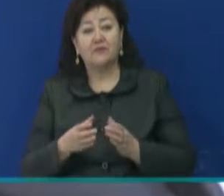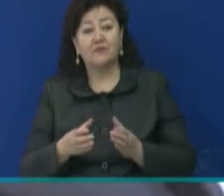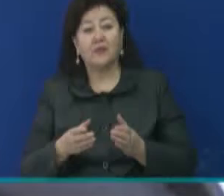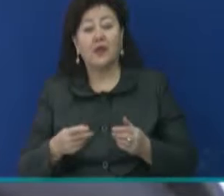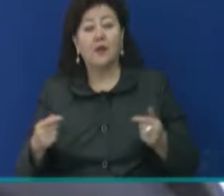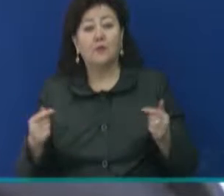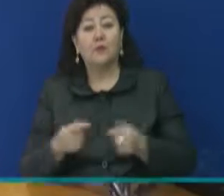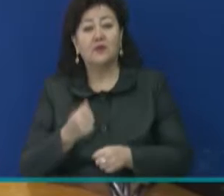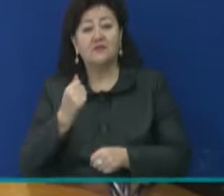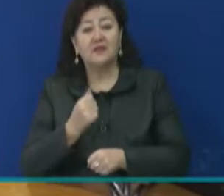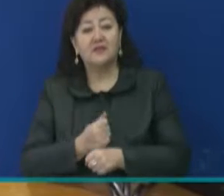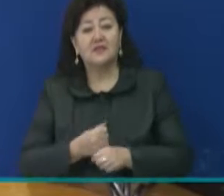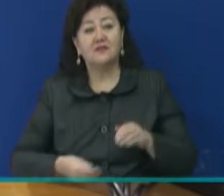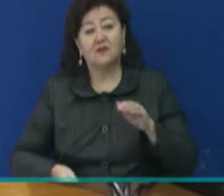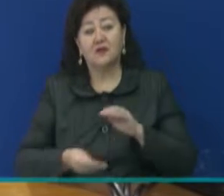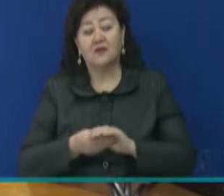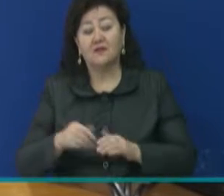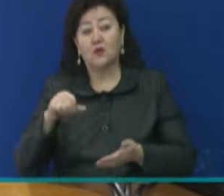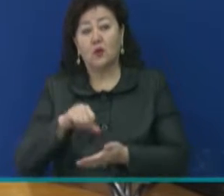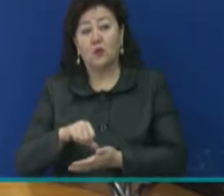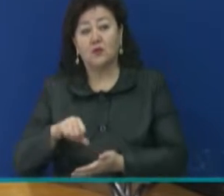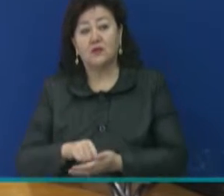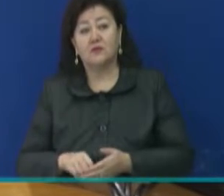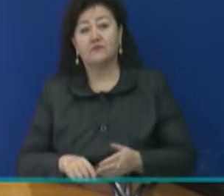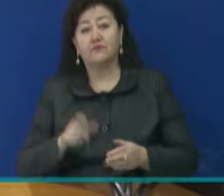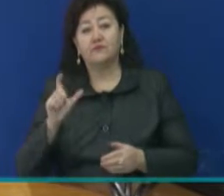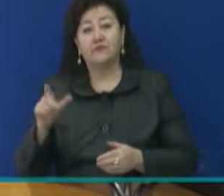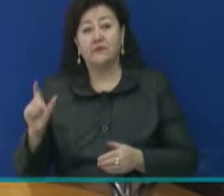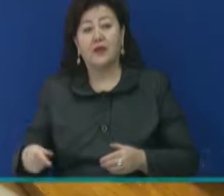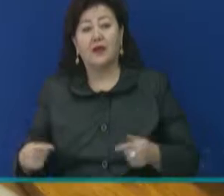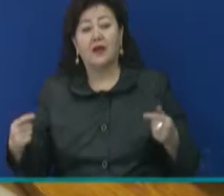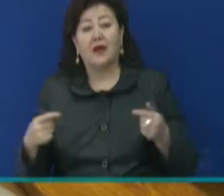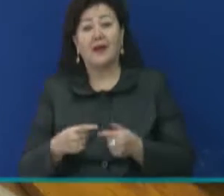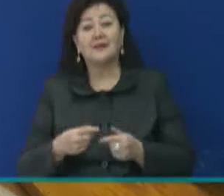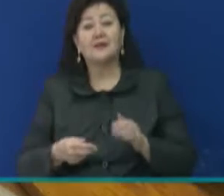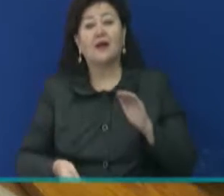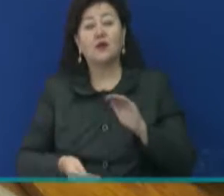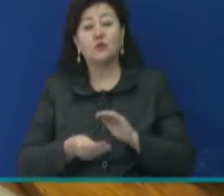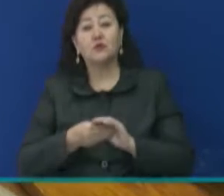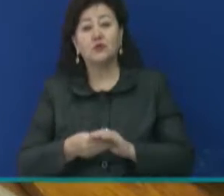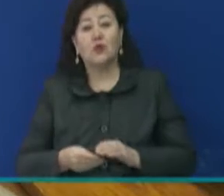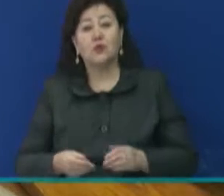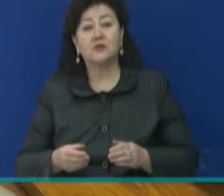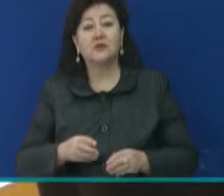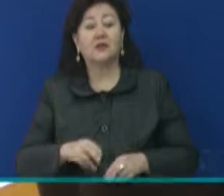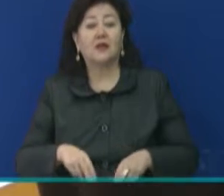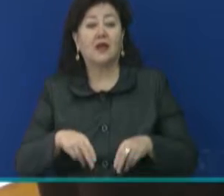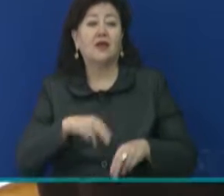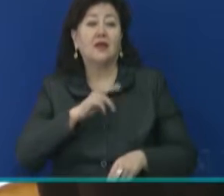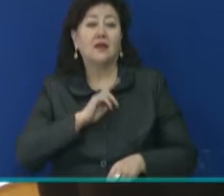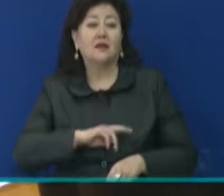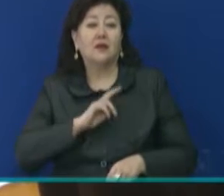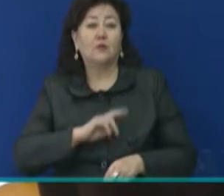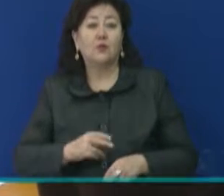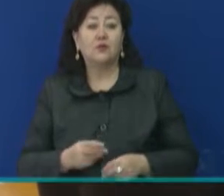коррупции области Абай в ней приняли участие представители антикоррупционной службы акиматов районов городов и области